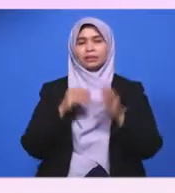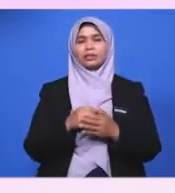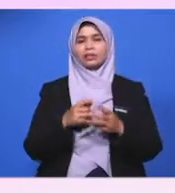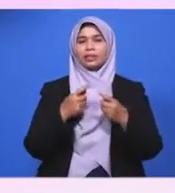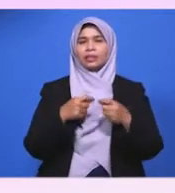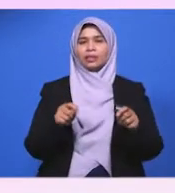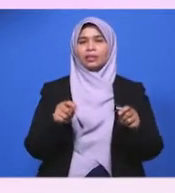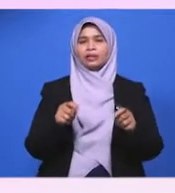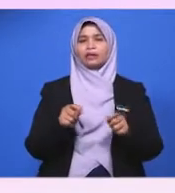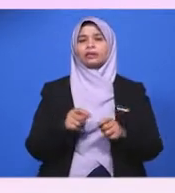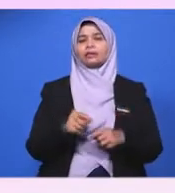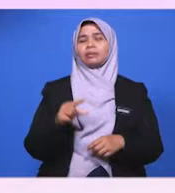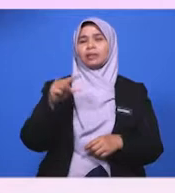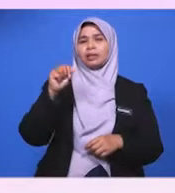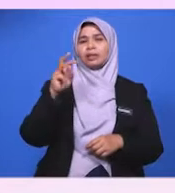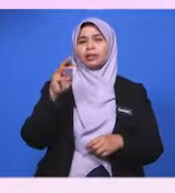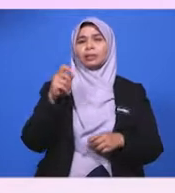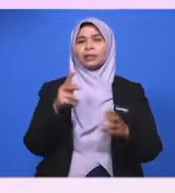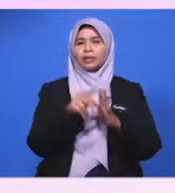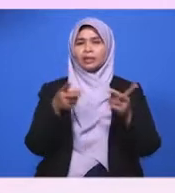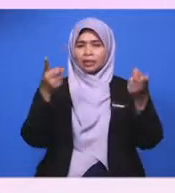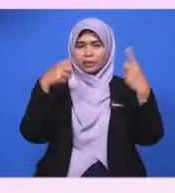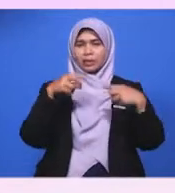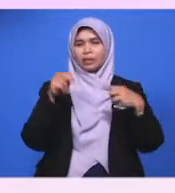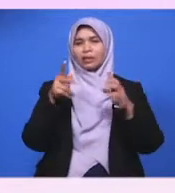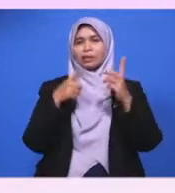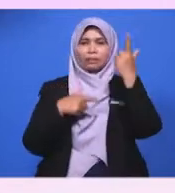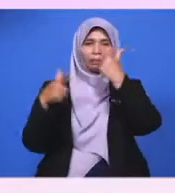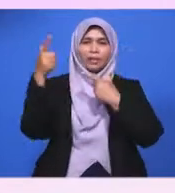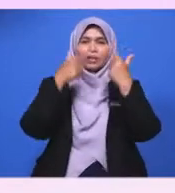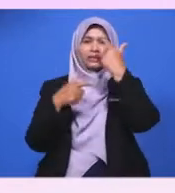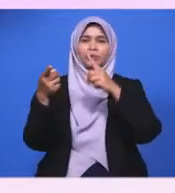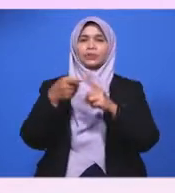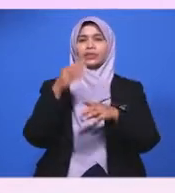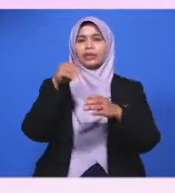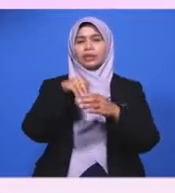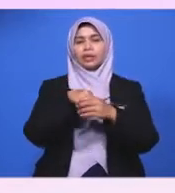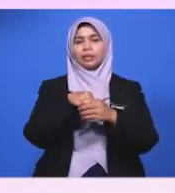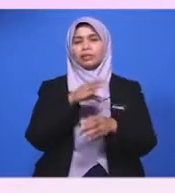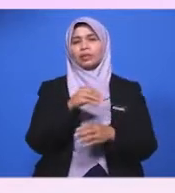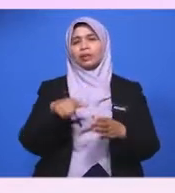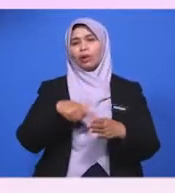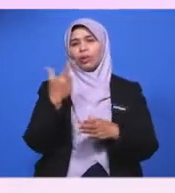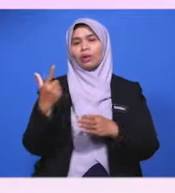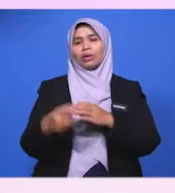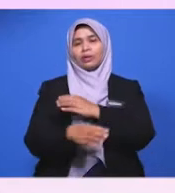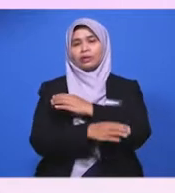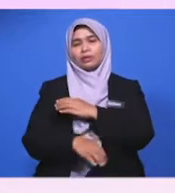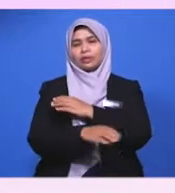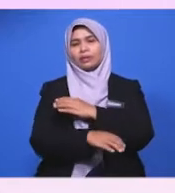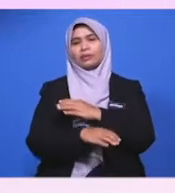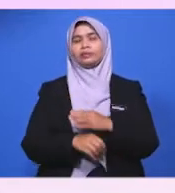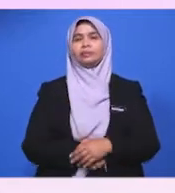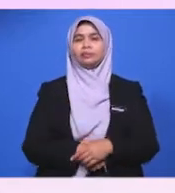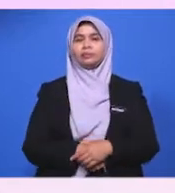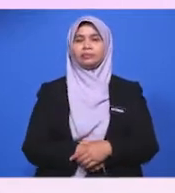telah menggamit kedatangan pelancongan dari dalam dan luar negara.